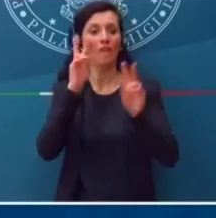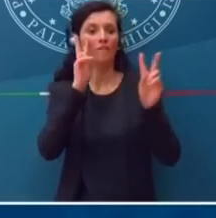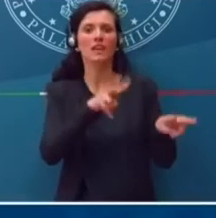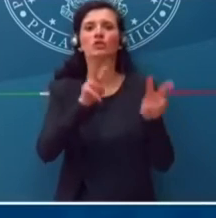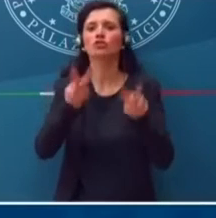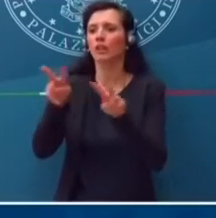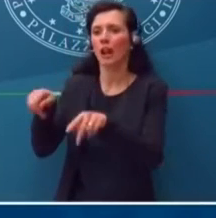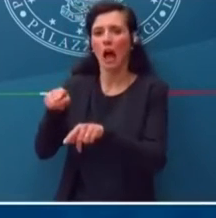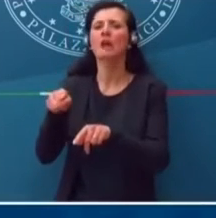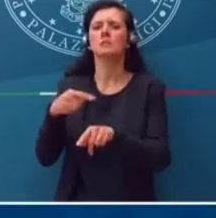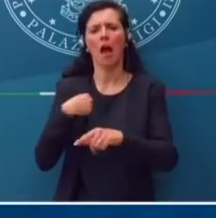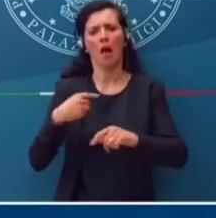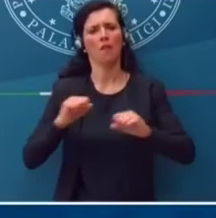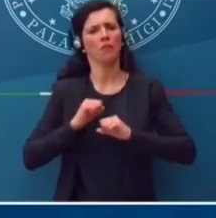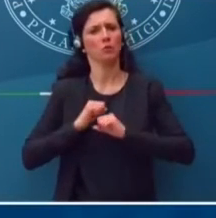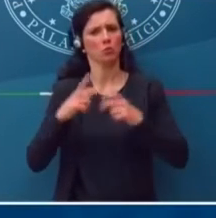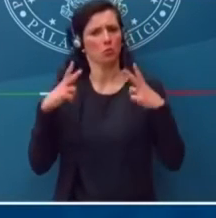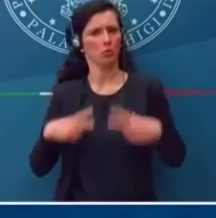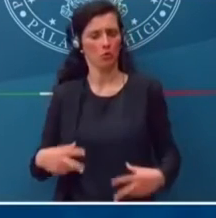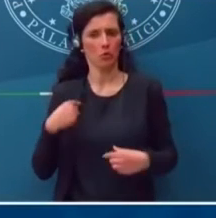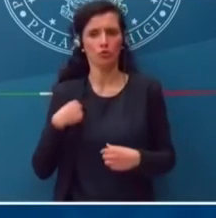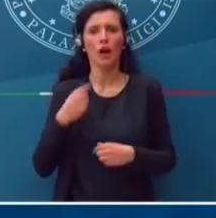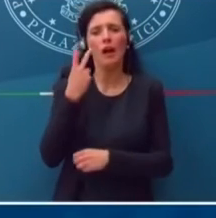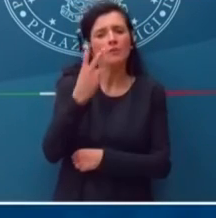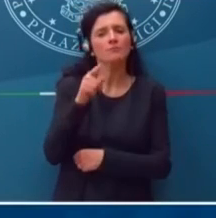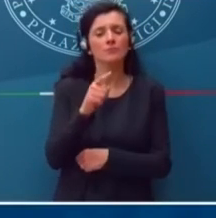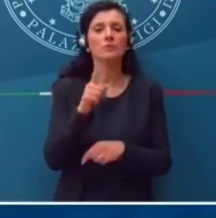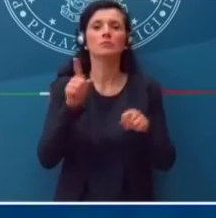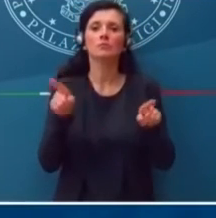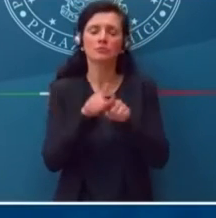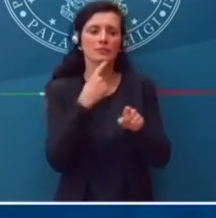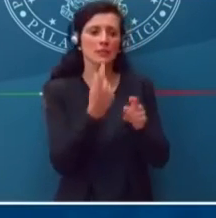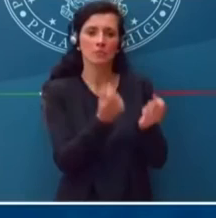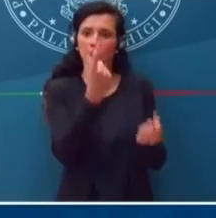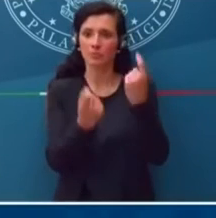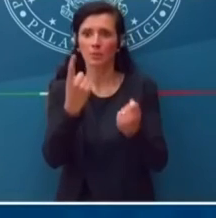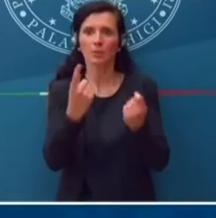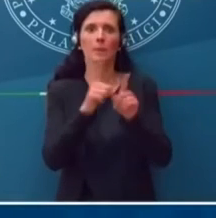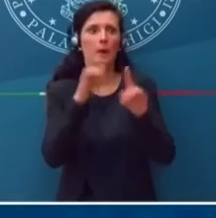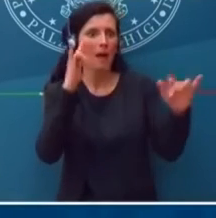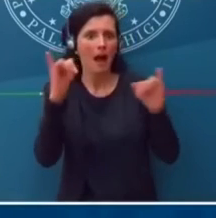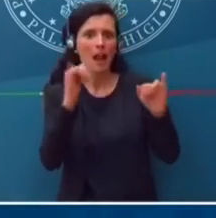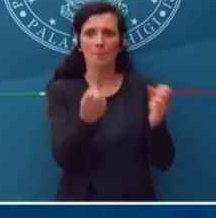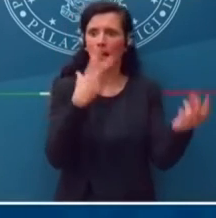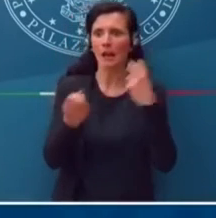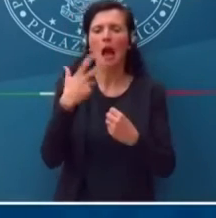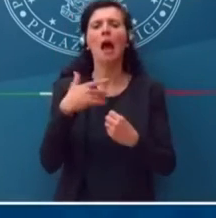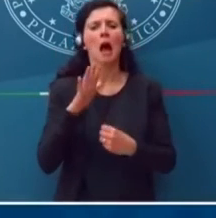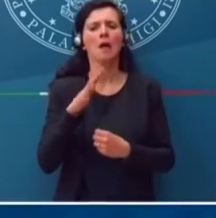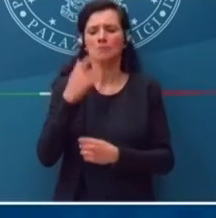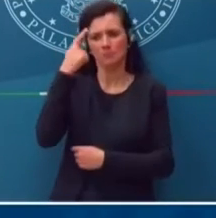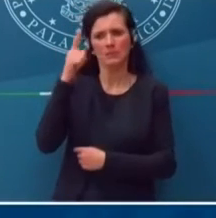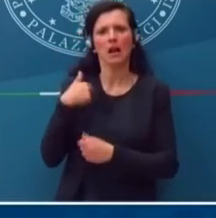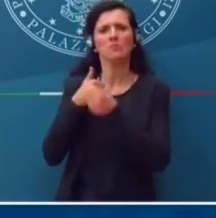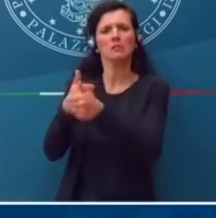della reattività che segnali di allerta poi determinano in termini di